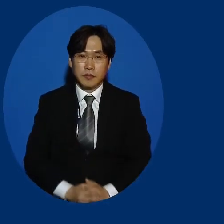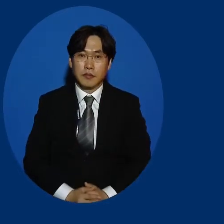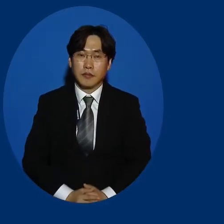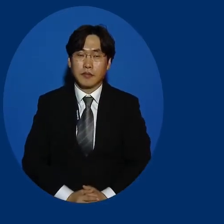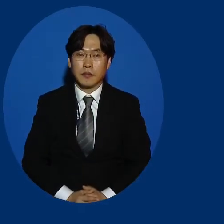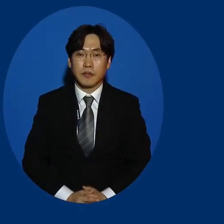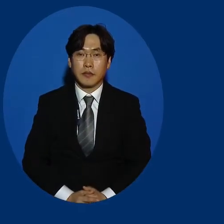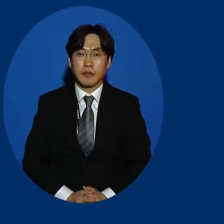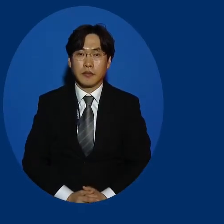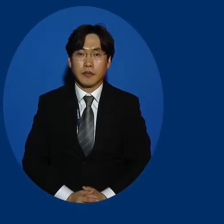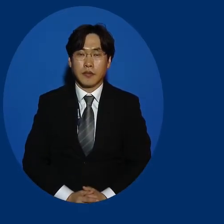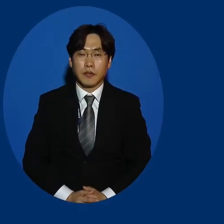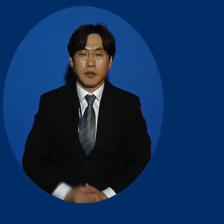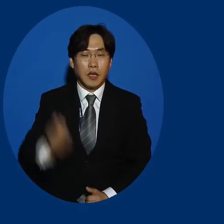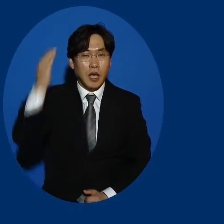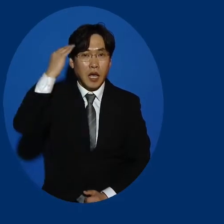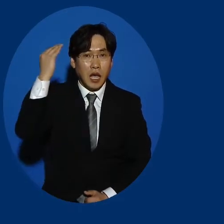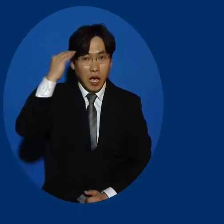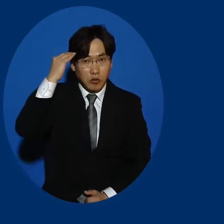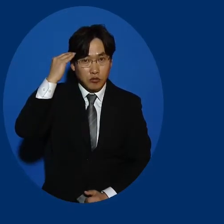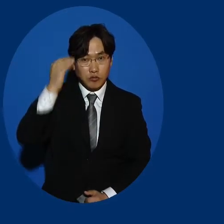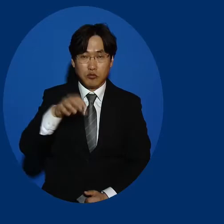이제